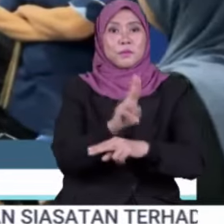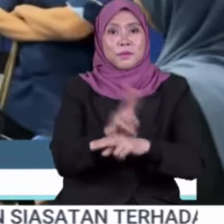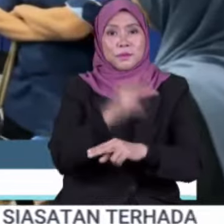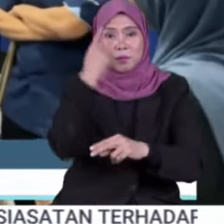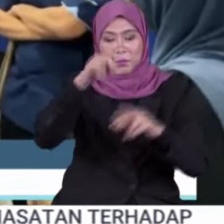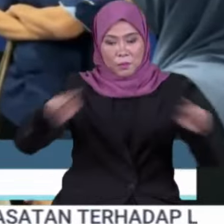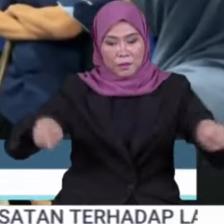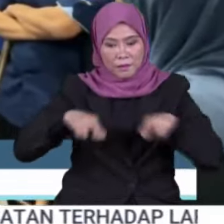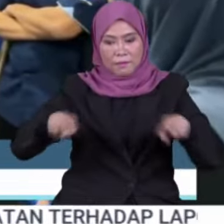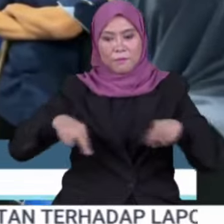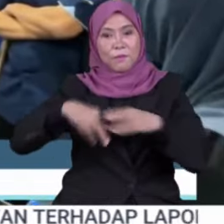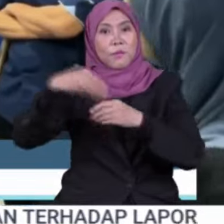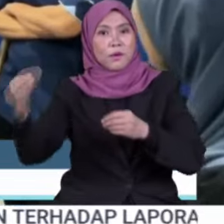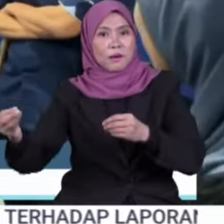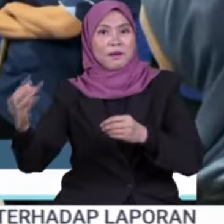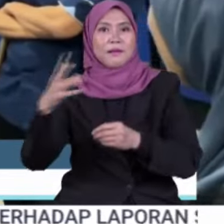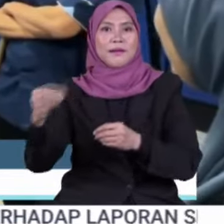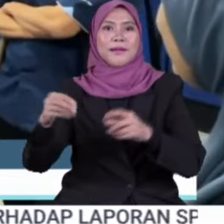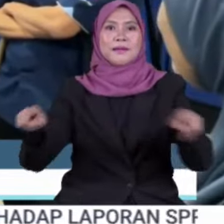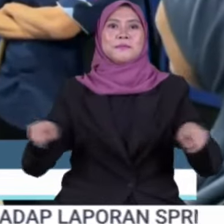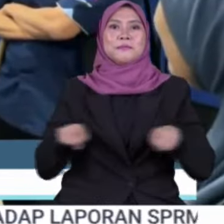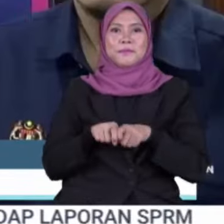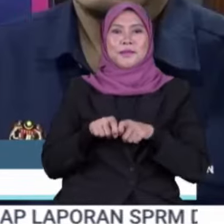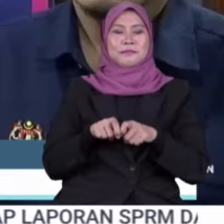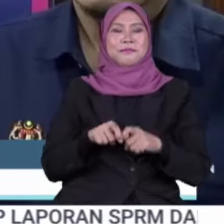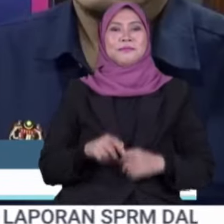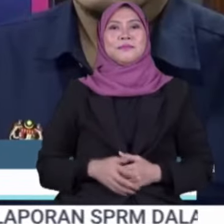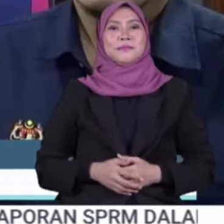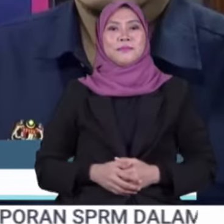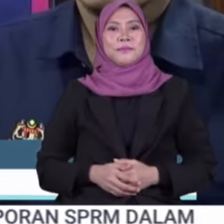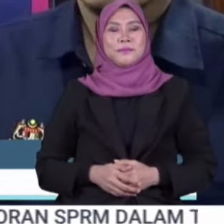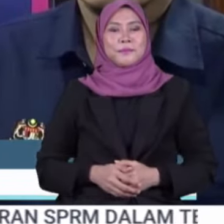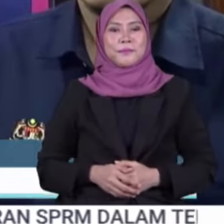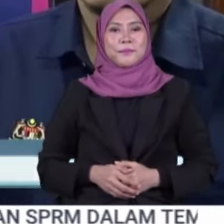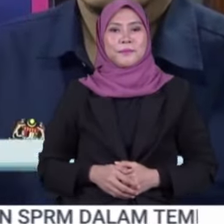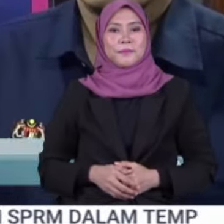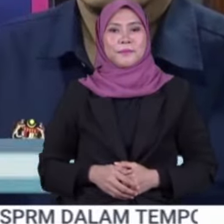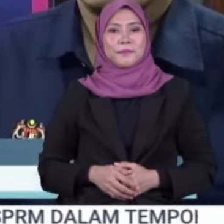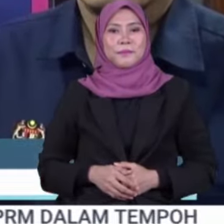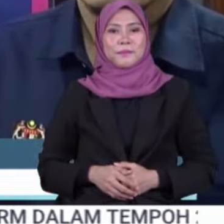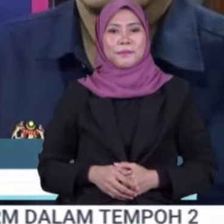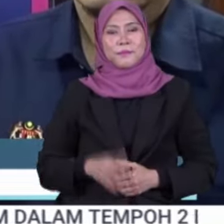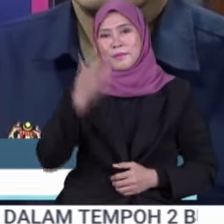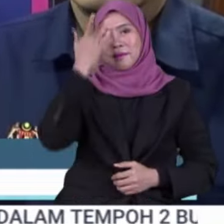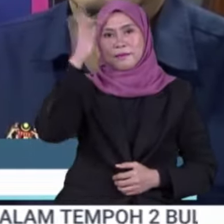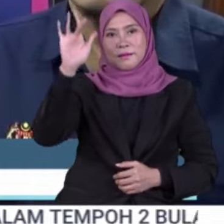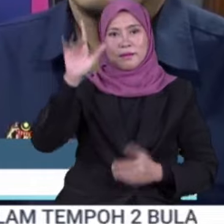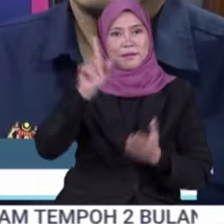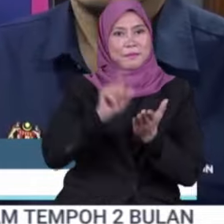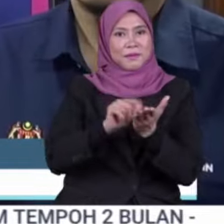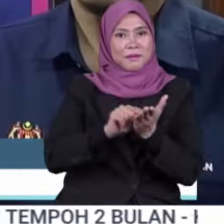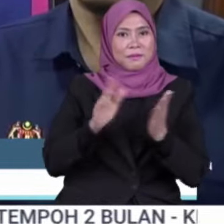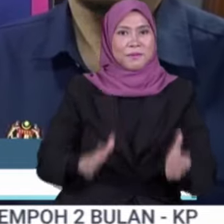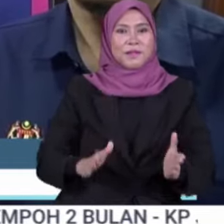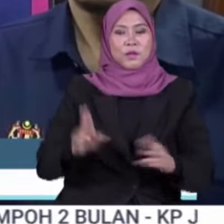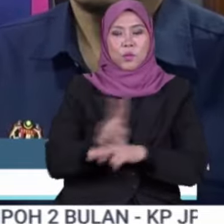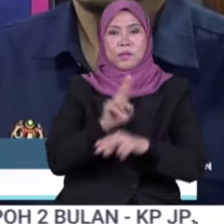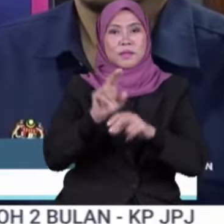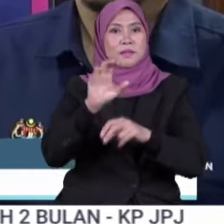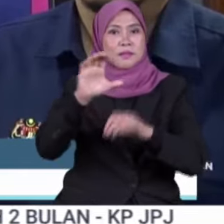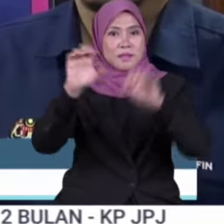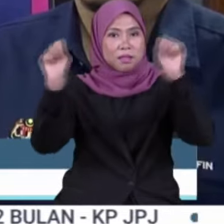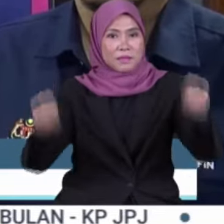rakaman luar dan penerbitan lokasi. Kepada kepandaian penerbit-penerbit rancangan lah untuk menggunakan sistem